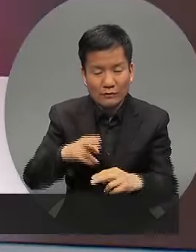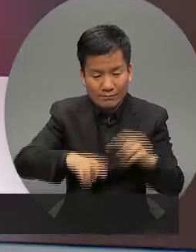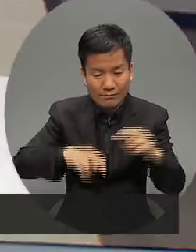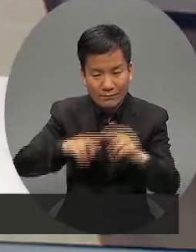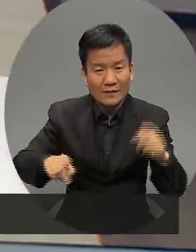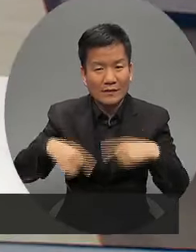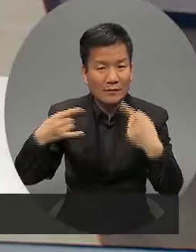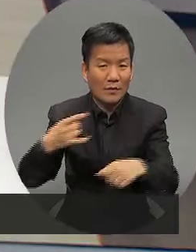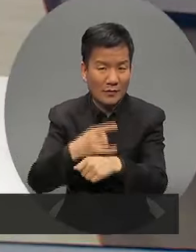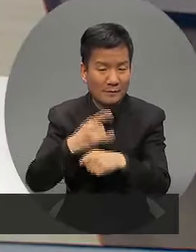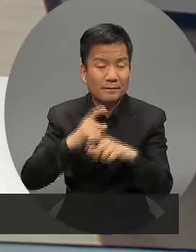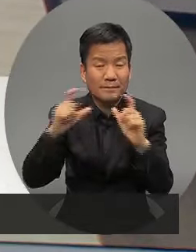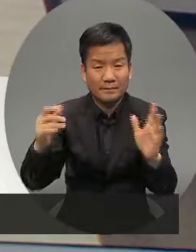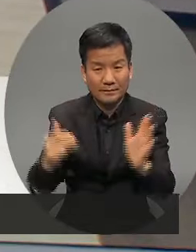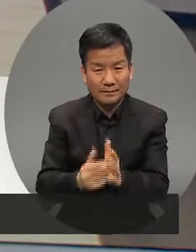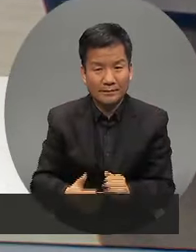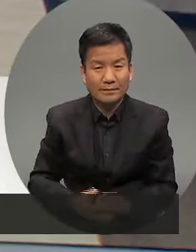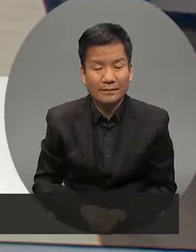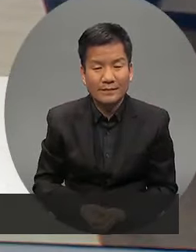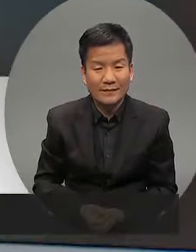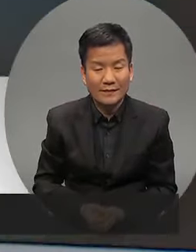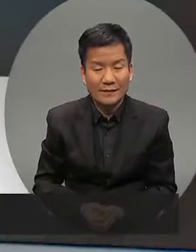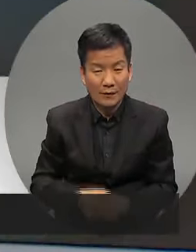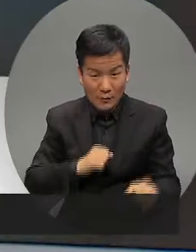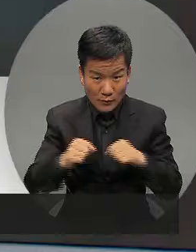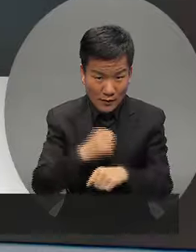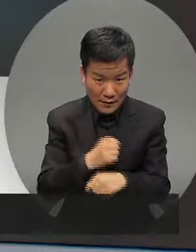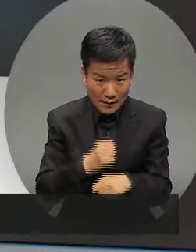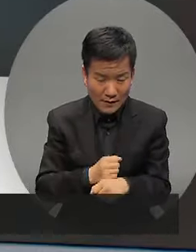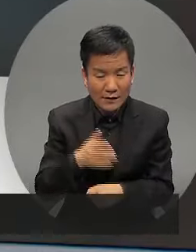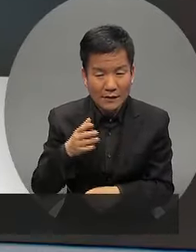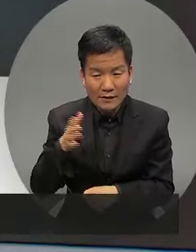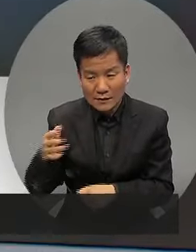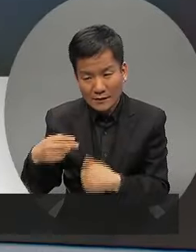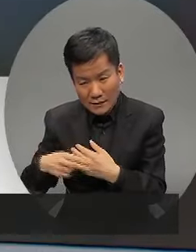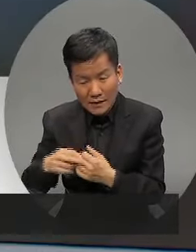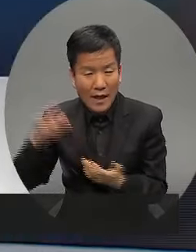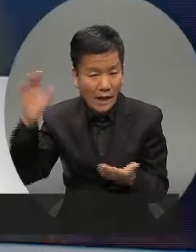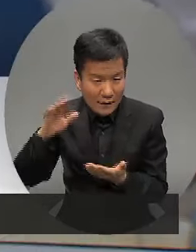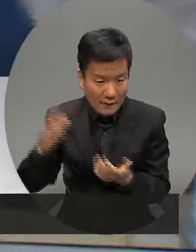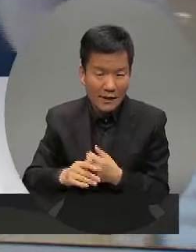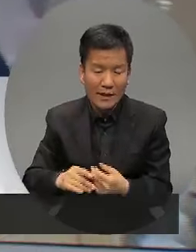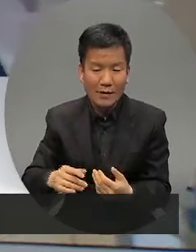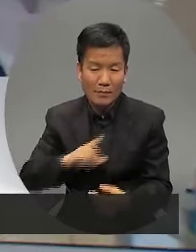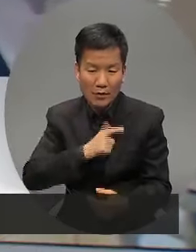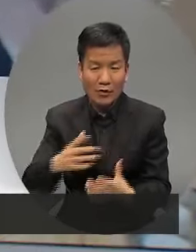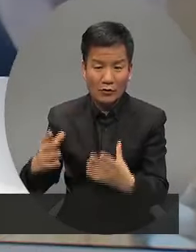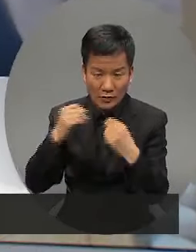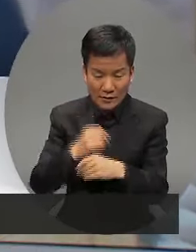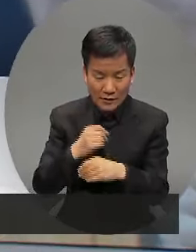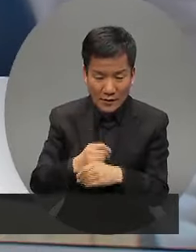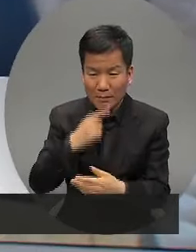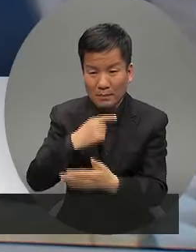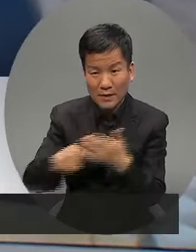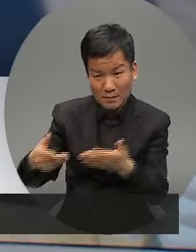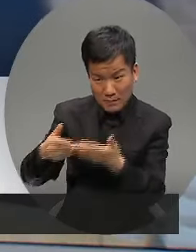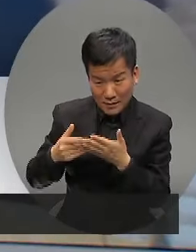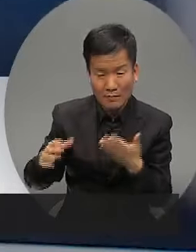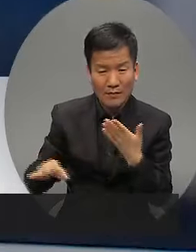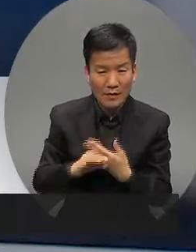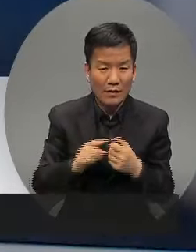동참하겠다고 선언했습니다 집단행동에 나선 전공의와 의대생의 면허정지와 유급 등 피해를 받을